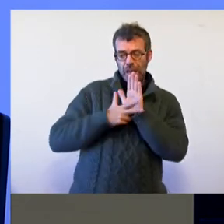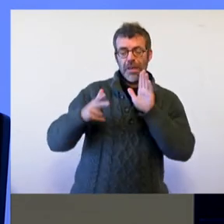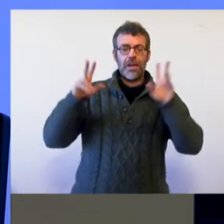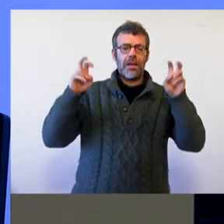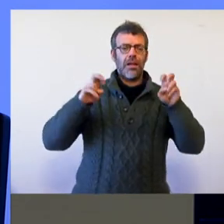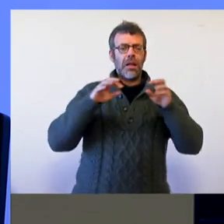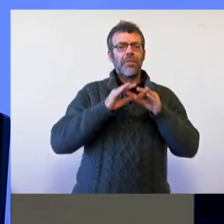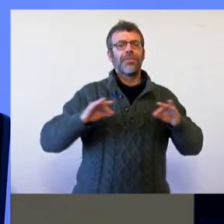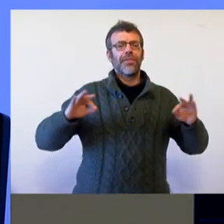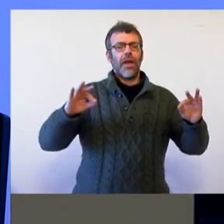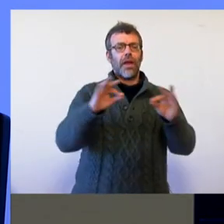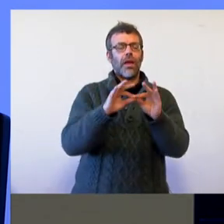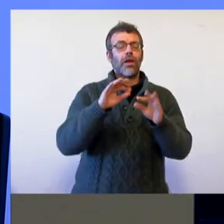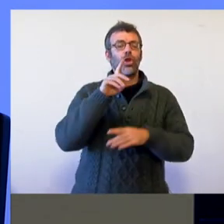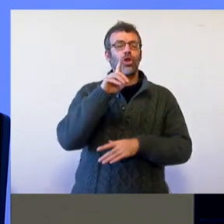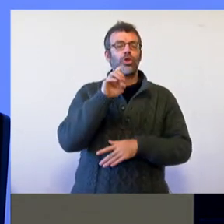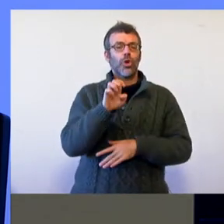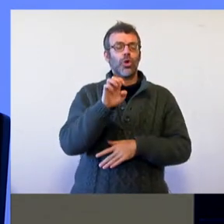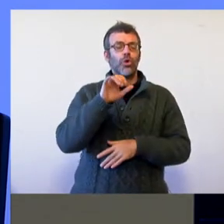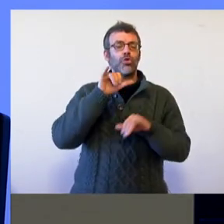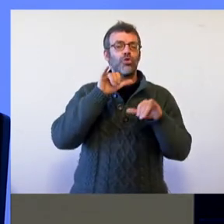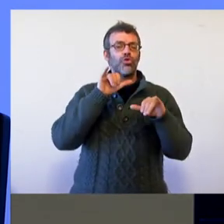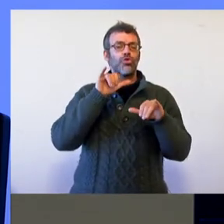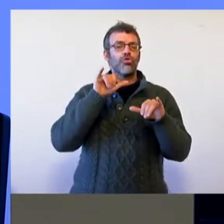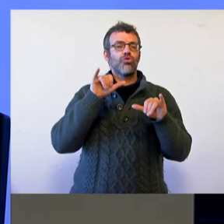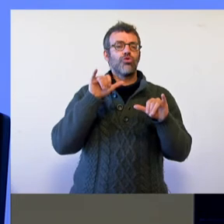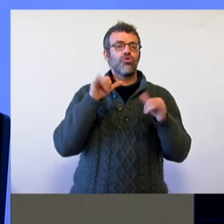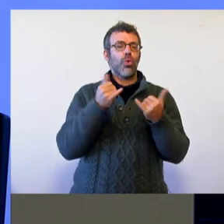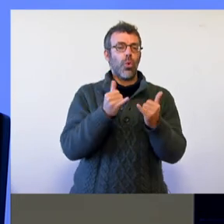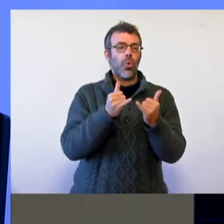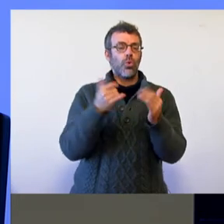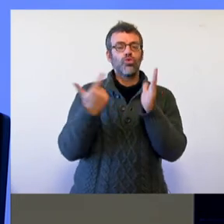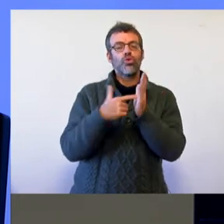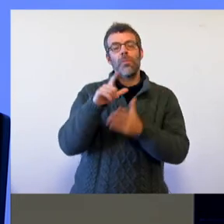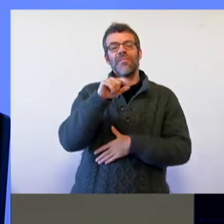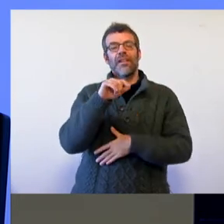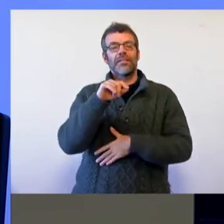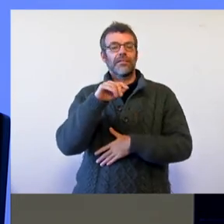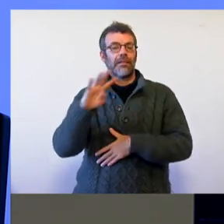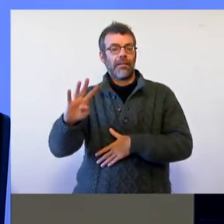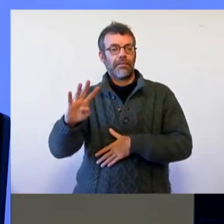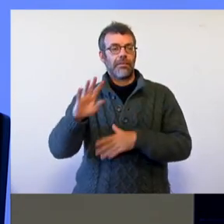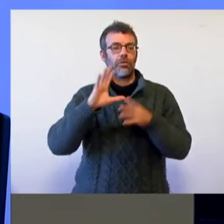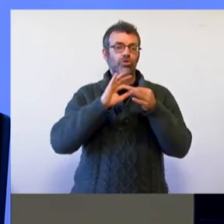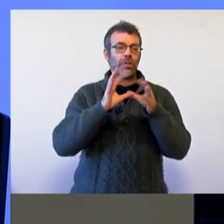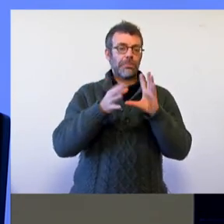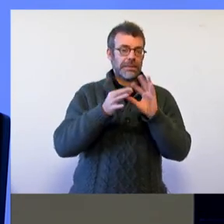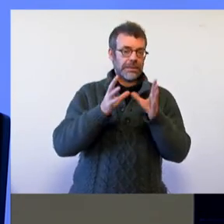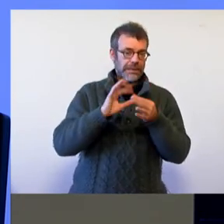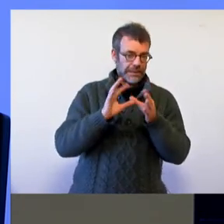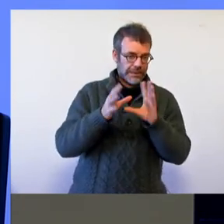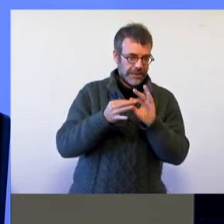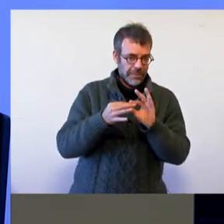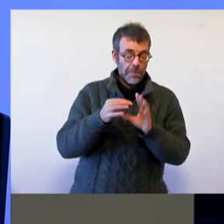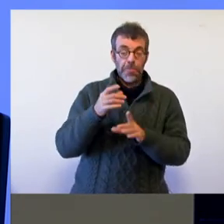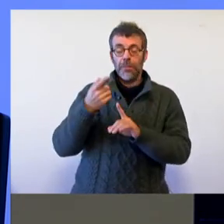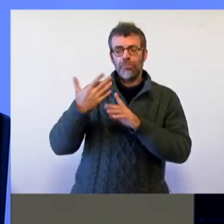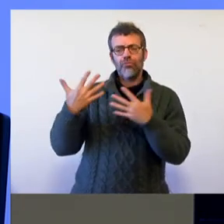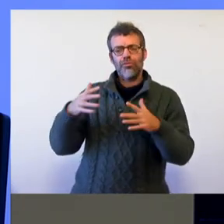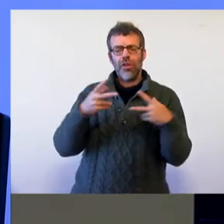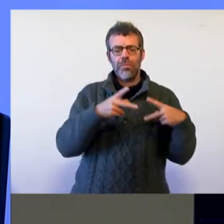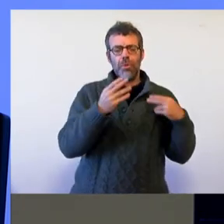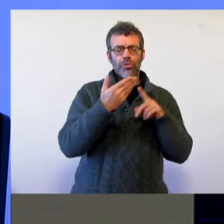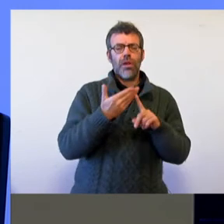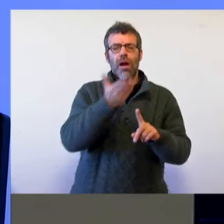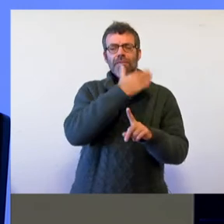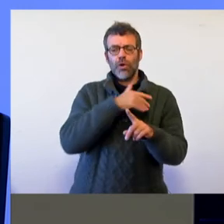Jeux 2024. D'ailleurs, en toute transparence et pour continuer de dire la vérité, c'est un label qui avait été accordé lors du mandat précédent. Et donc,